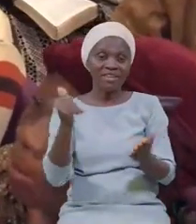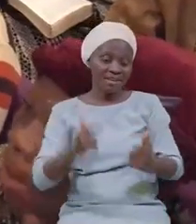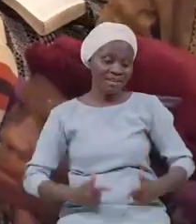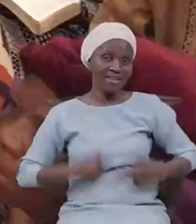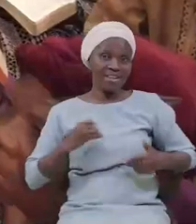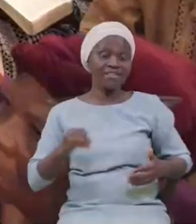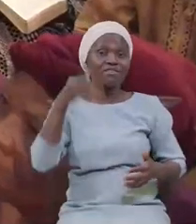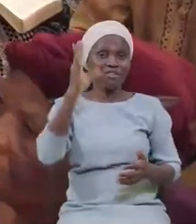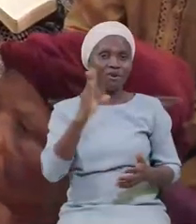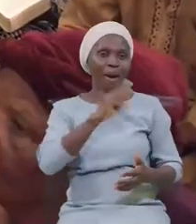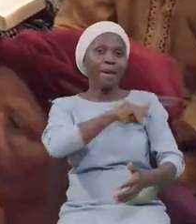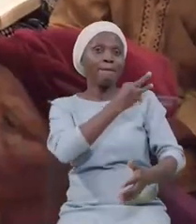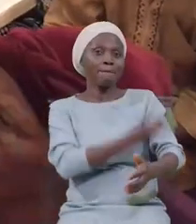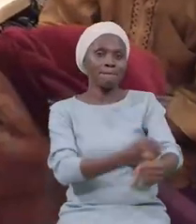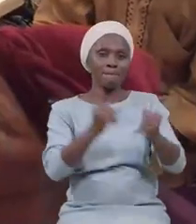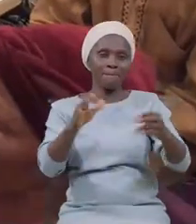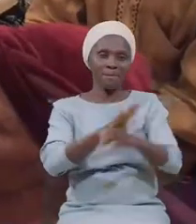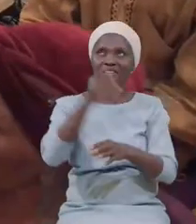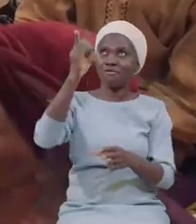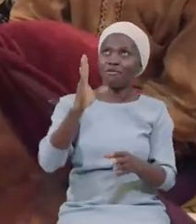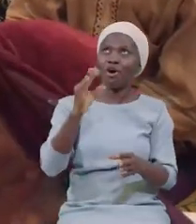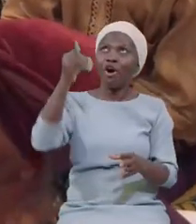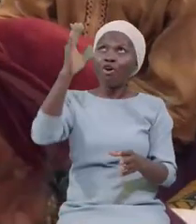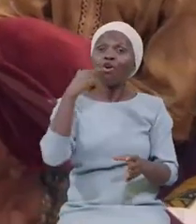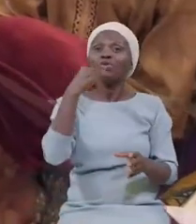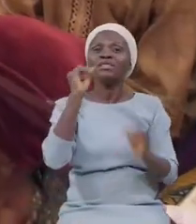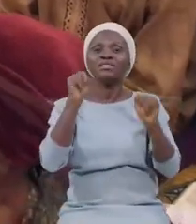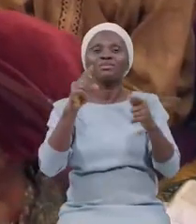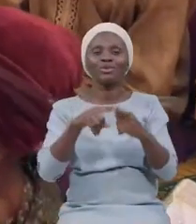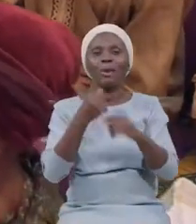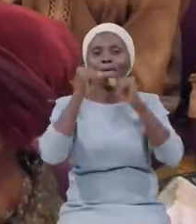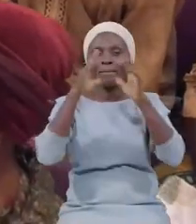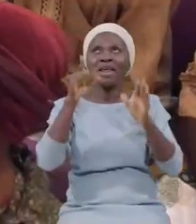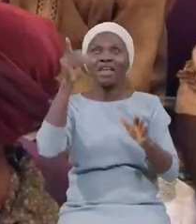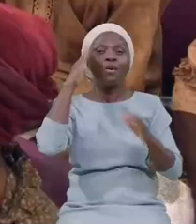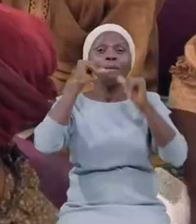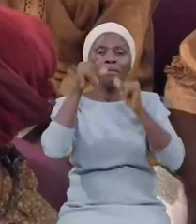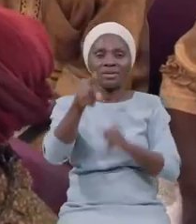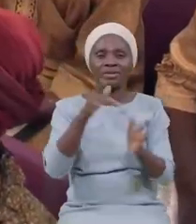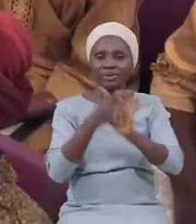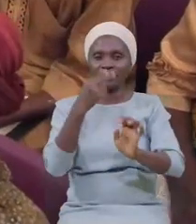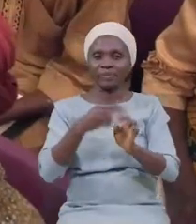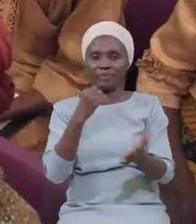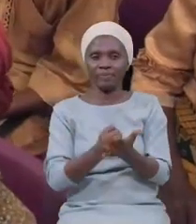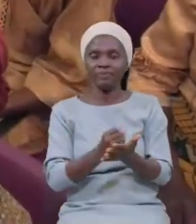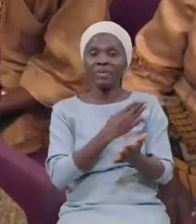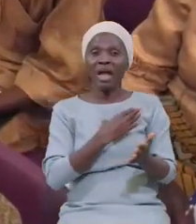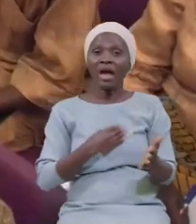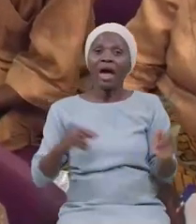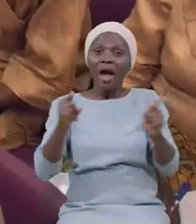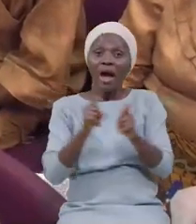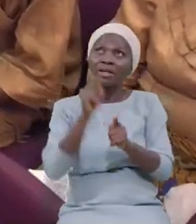puissant, le Dieu qui est en mesure de bénir et vous bénira. Comme il nous appelle